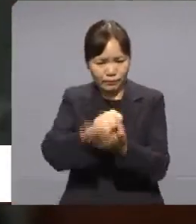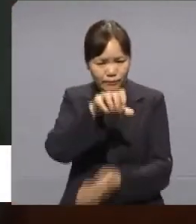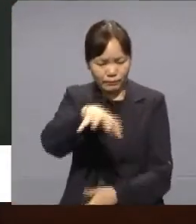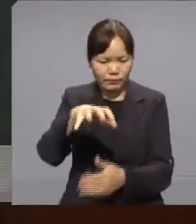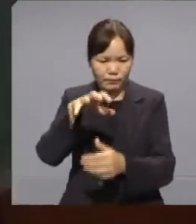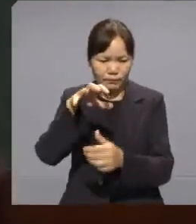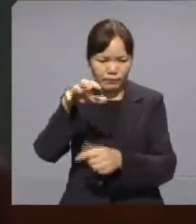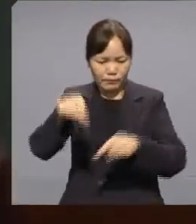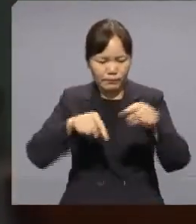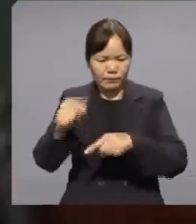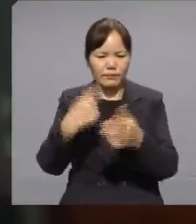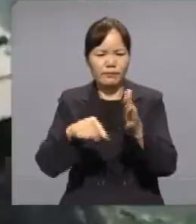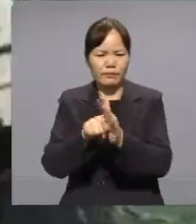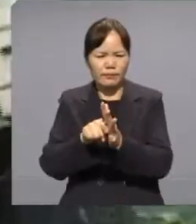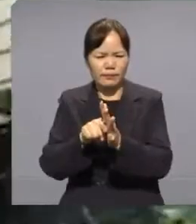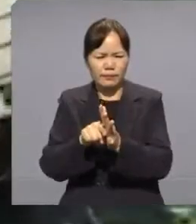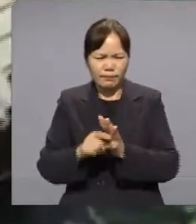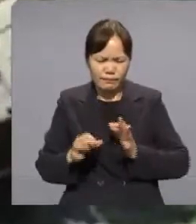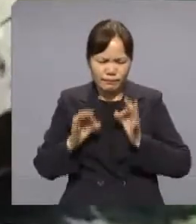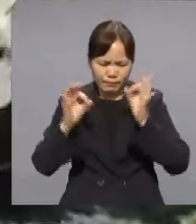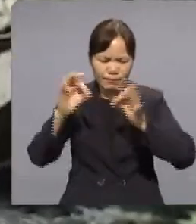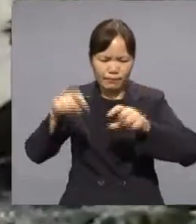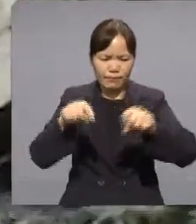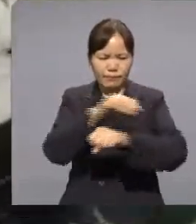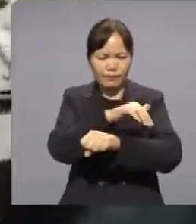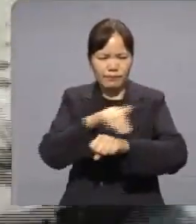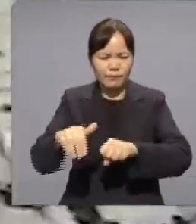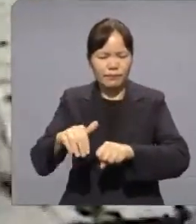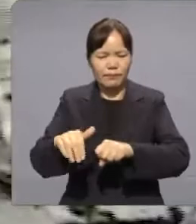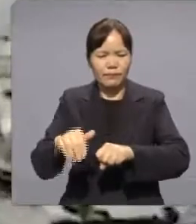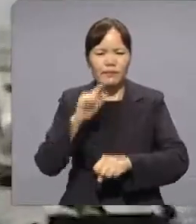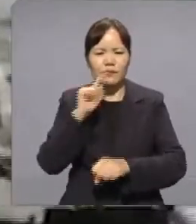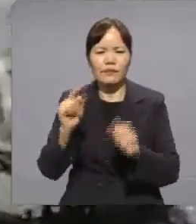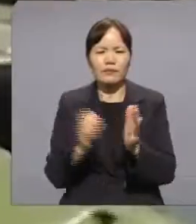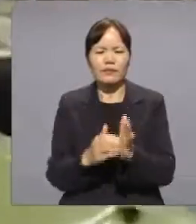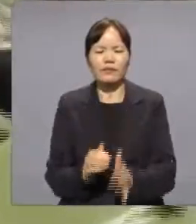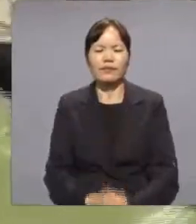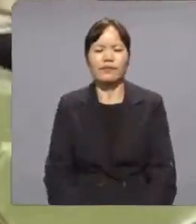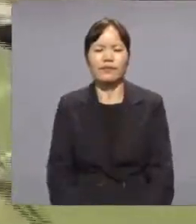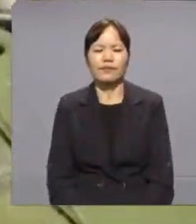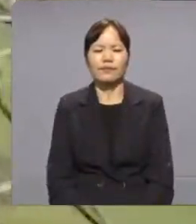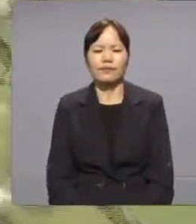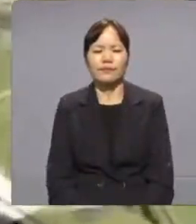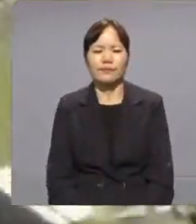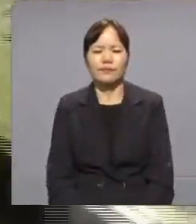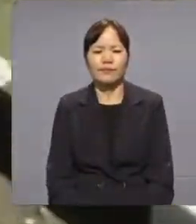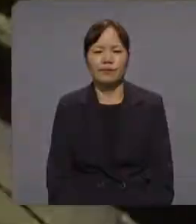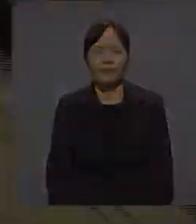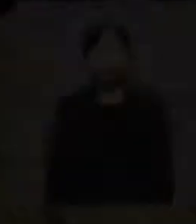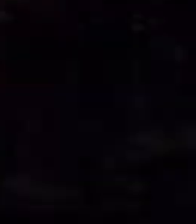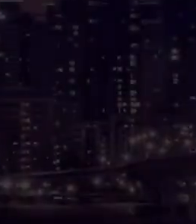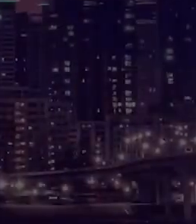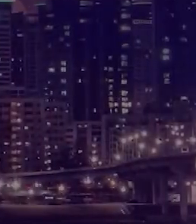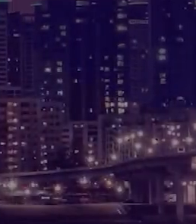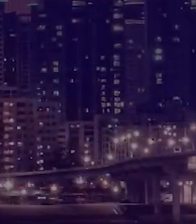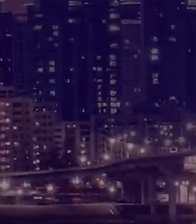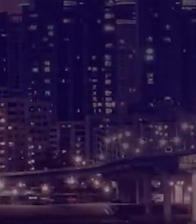통제를 위한 절박한 전술을 펼치고 있다고 지적했습니다. OBS 뉴스 황다인입니다.